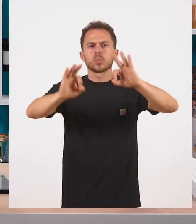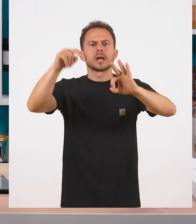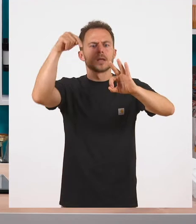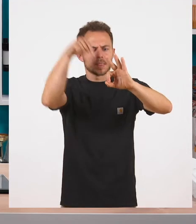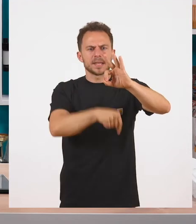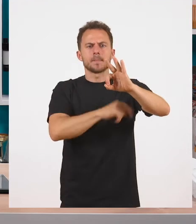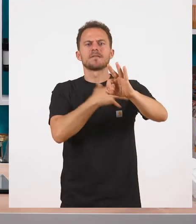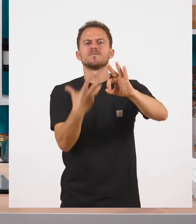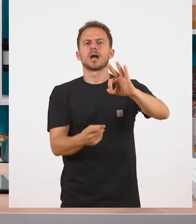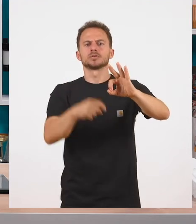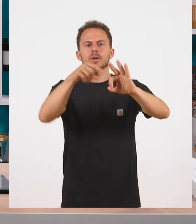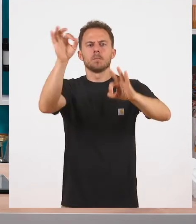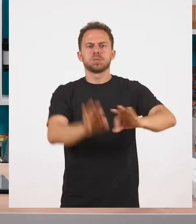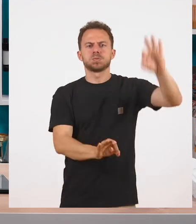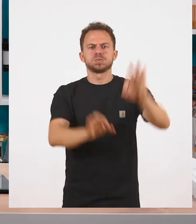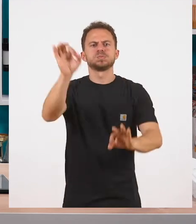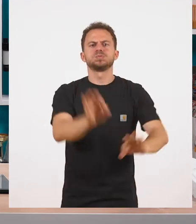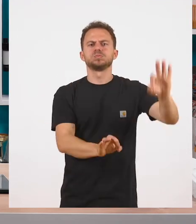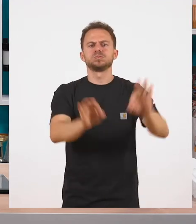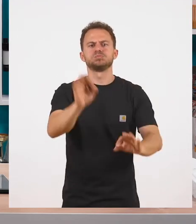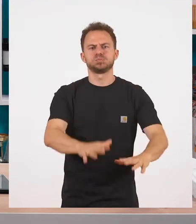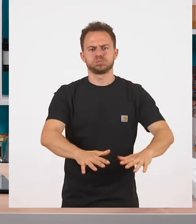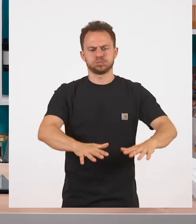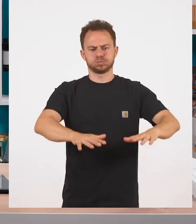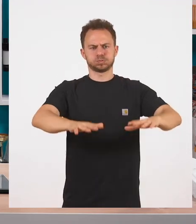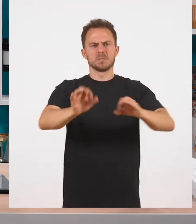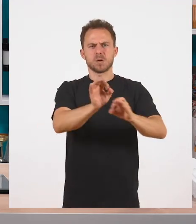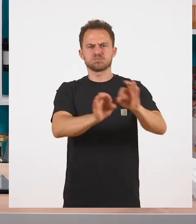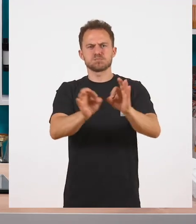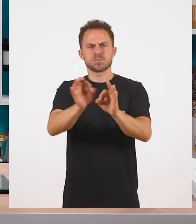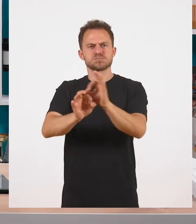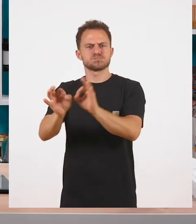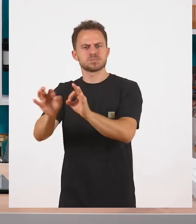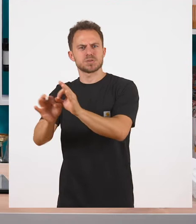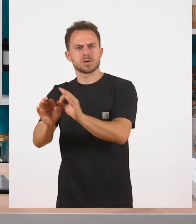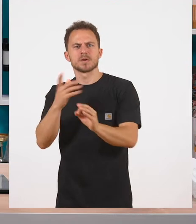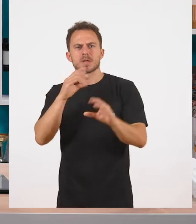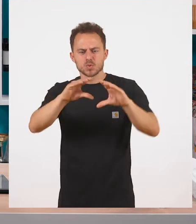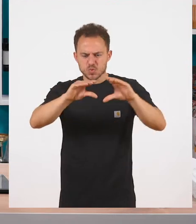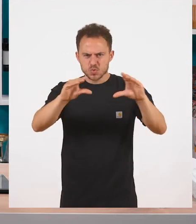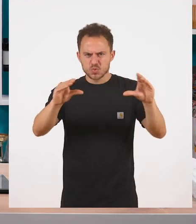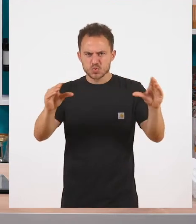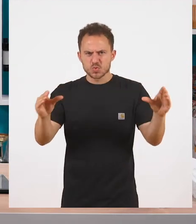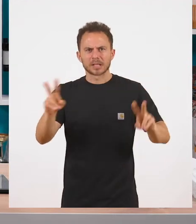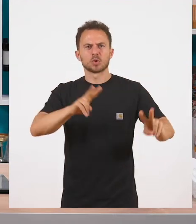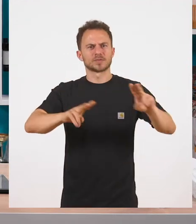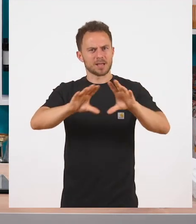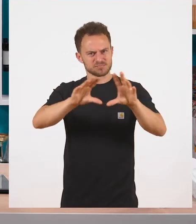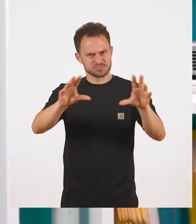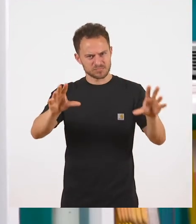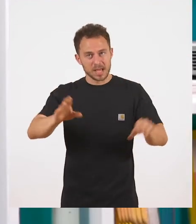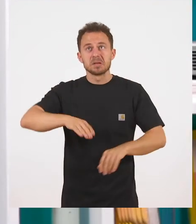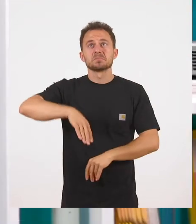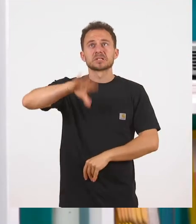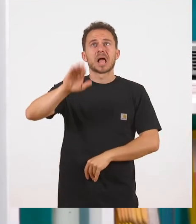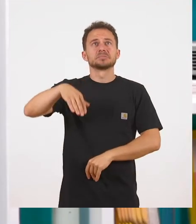πολύ από τη γη, έτσι, σε χαμηλό ύψος, πέφτει το ένα πάνω στο άλλο, δημιουργούν ένα πυκνό στρώμα ατμόσφαιρας. Αντίθετα,